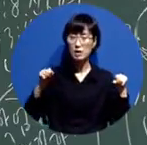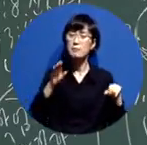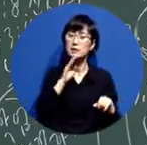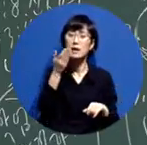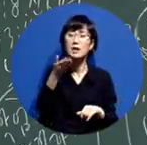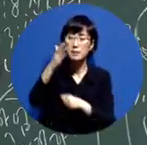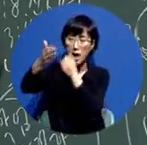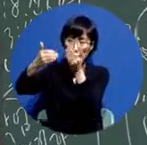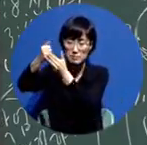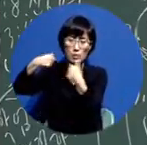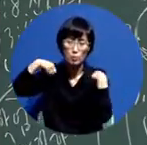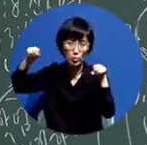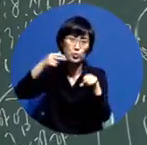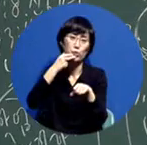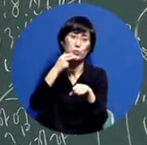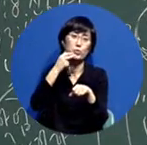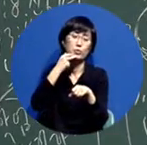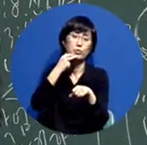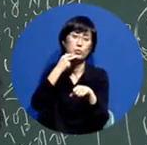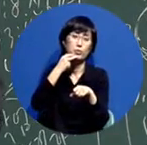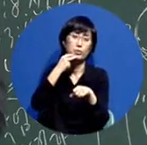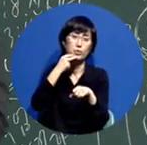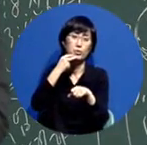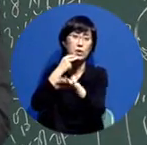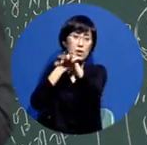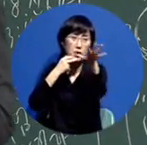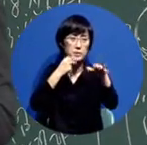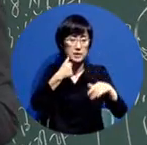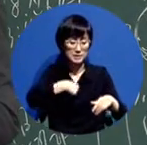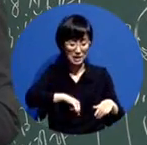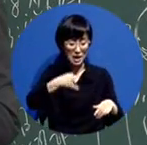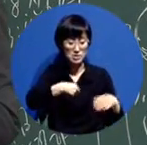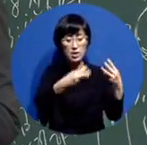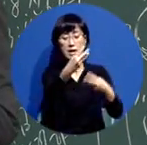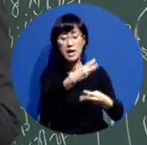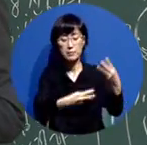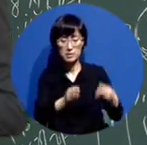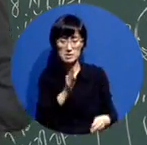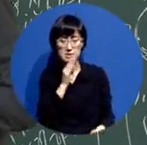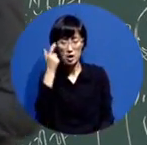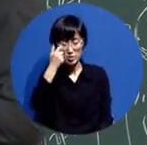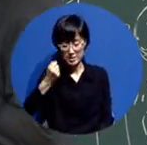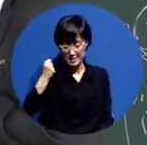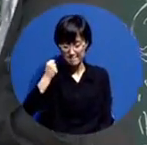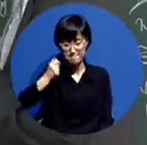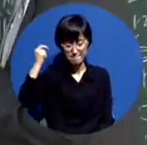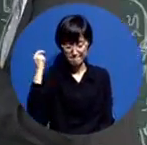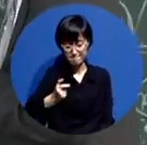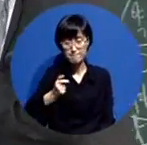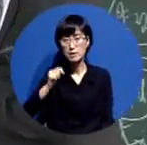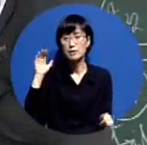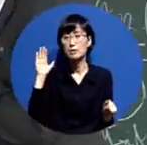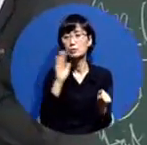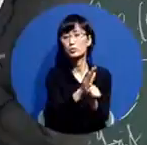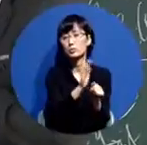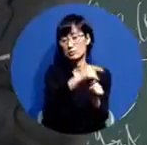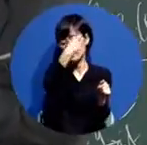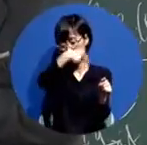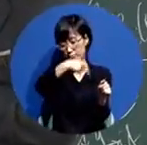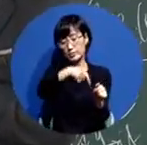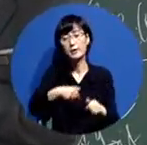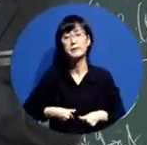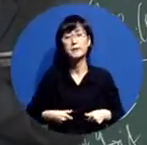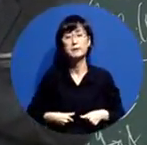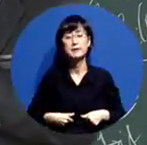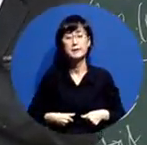放弃。 그래서우리렘넌트들을진짜강한렘넌트로만들어야됩니다。 因此，真的要让我们的 remnant 成为刚强的 remnant。 우리렘넌트들은일